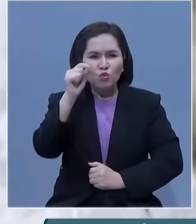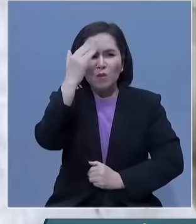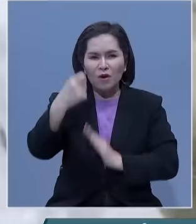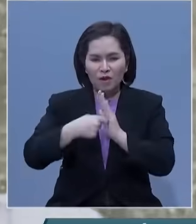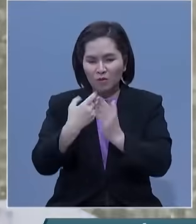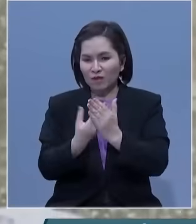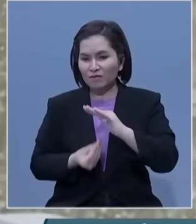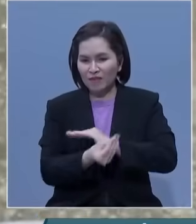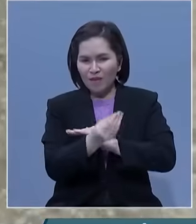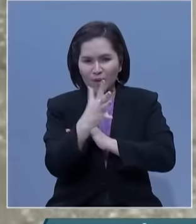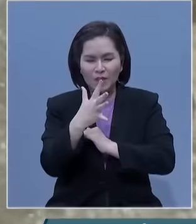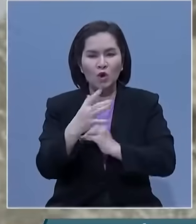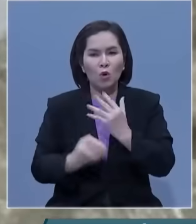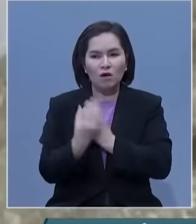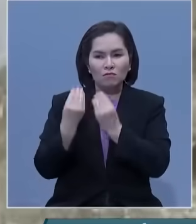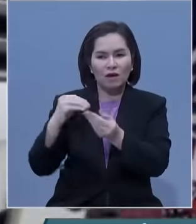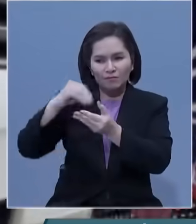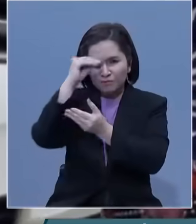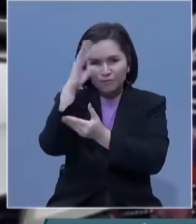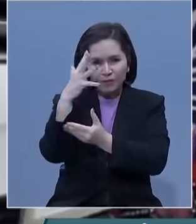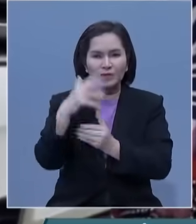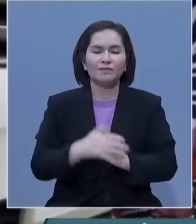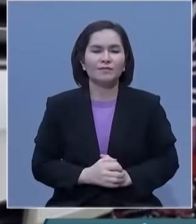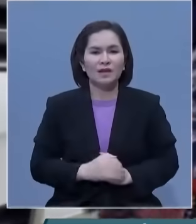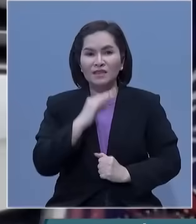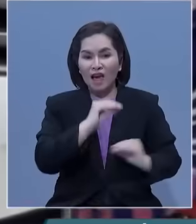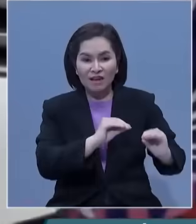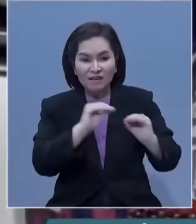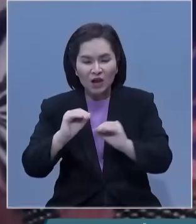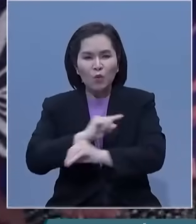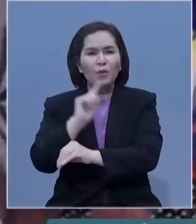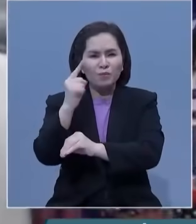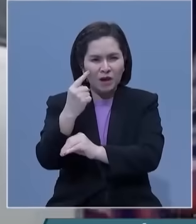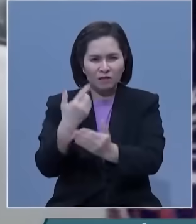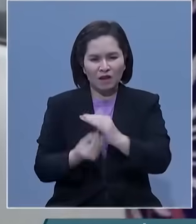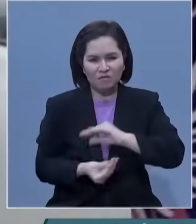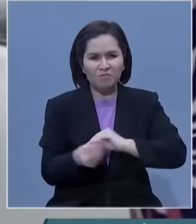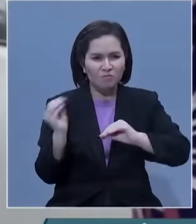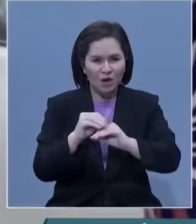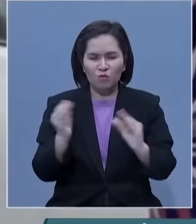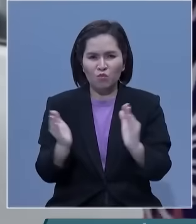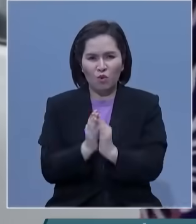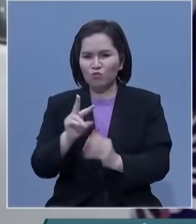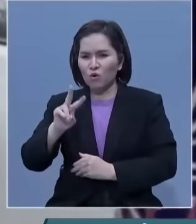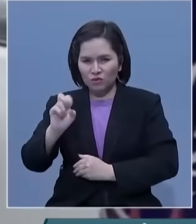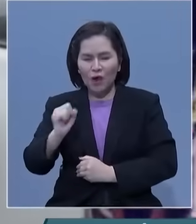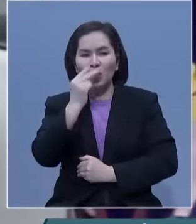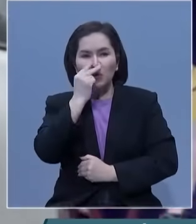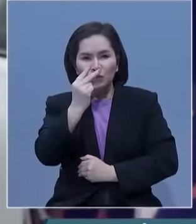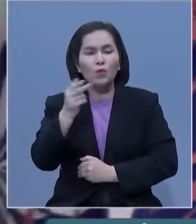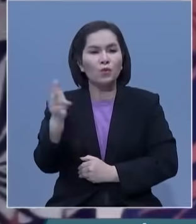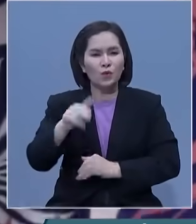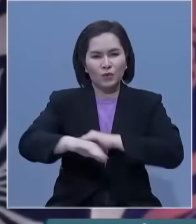ายคุณอาจจะไม่ได้เรียนก็ได้นะถ้าไปจ่ายวันอื่นอาจจะเป็น 200,000 ก็ได้นะ คร ับไปดูค่ะนี่เป็นคลิปวิดีโอวันรายง